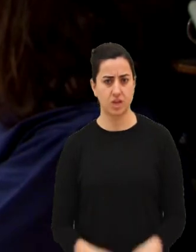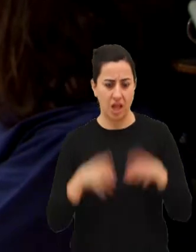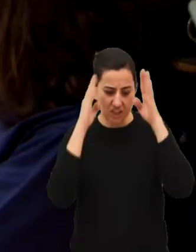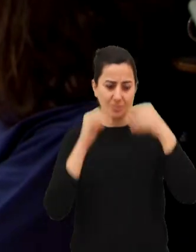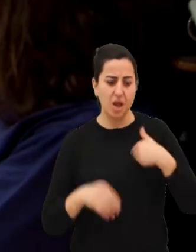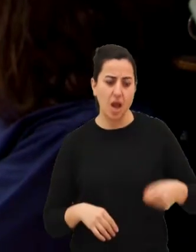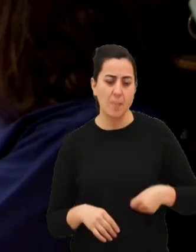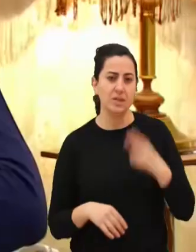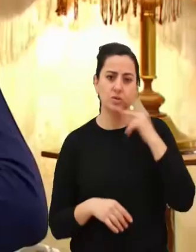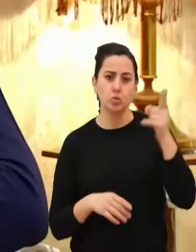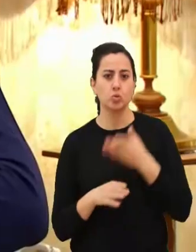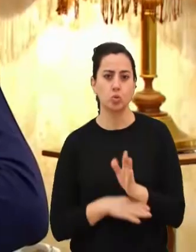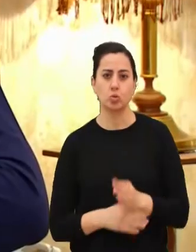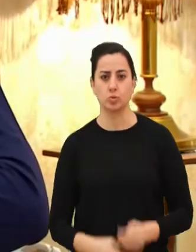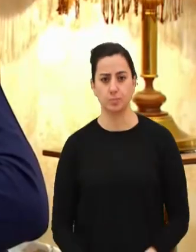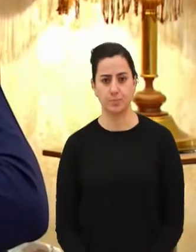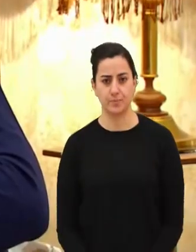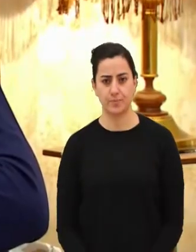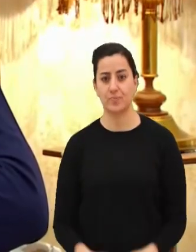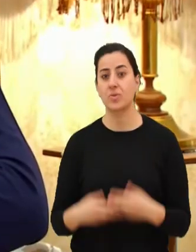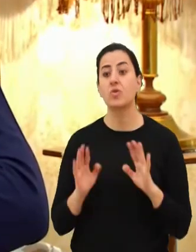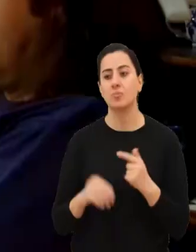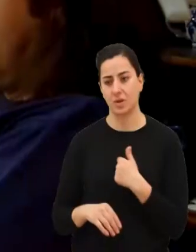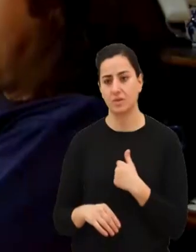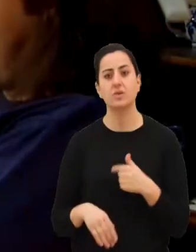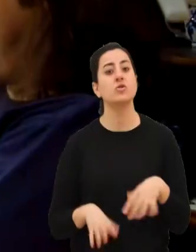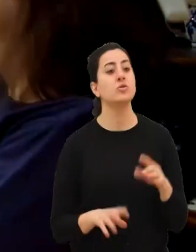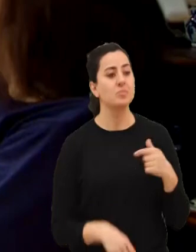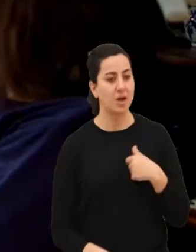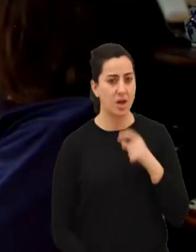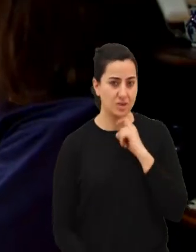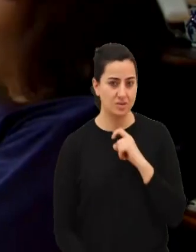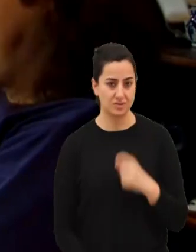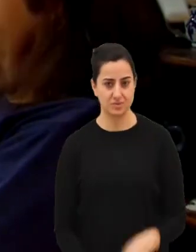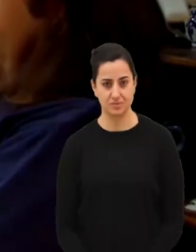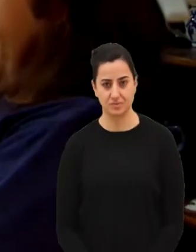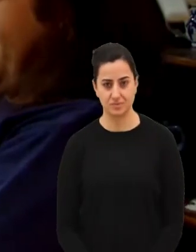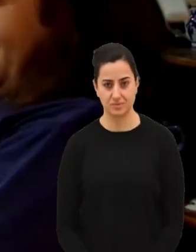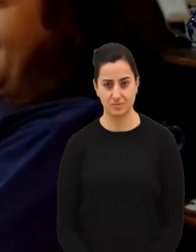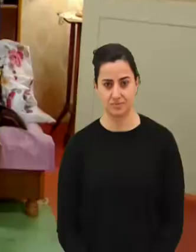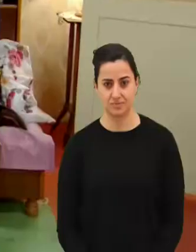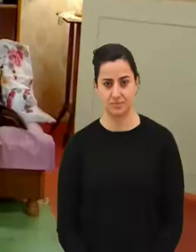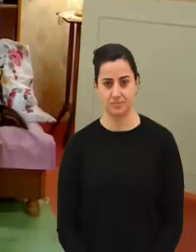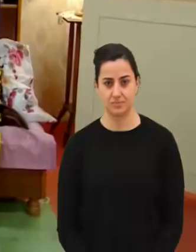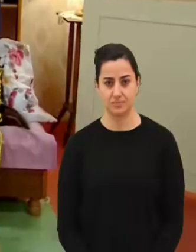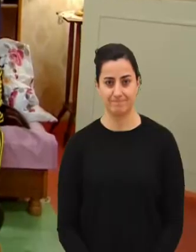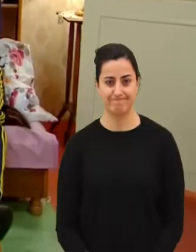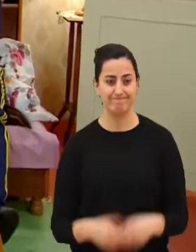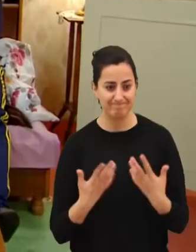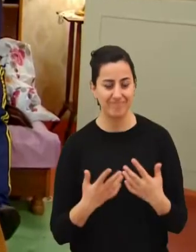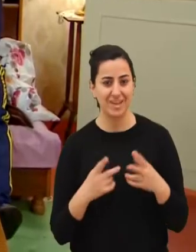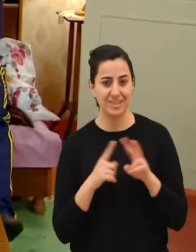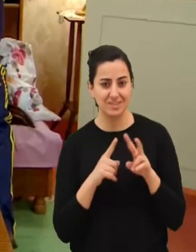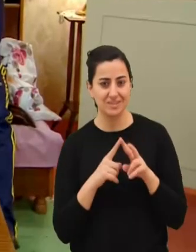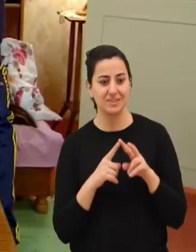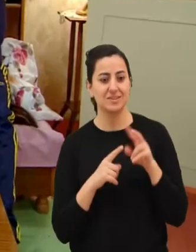Eşeklik bizde kız haklı. Yok bende. Yok bende. Senin alakası yani. Neslihan Hanım'ın